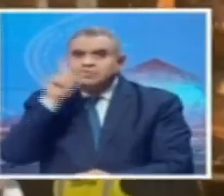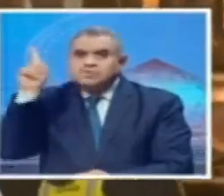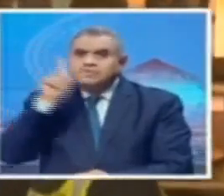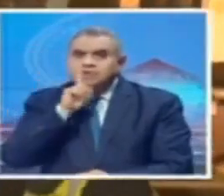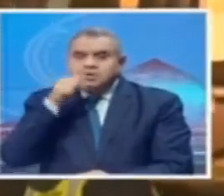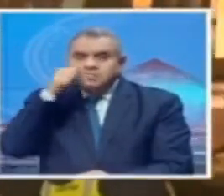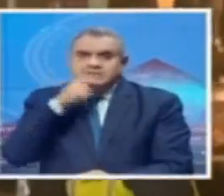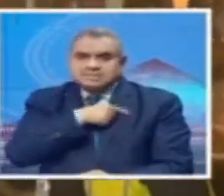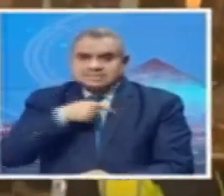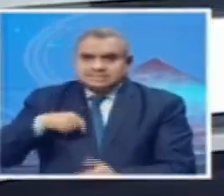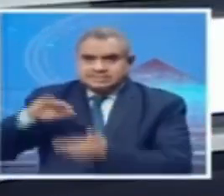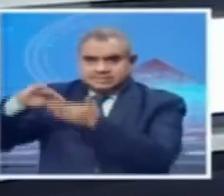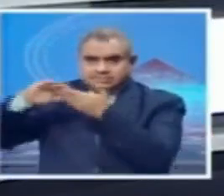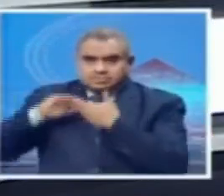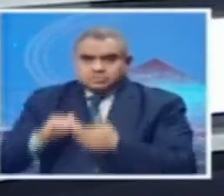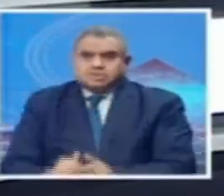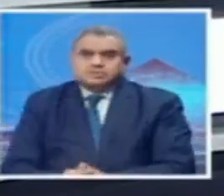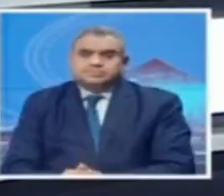الصيني.